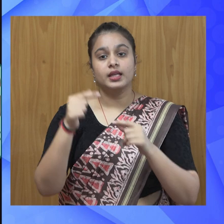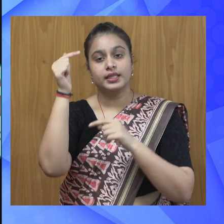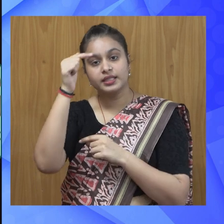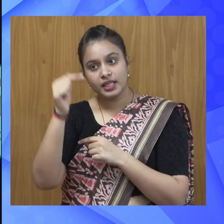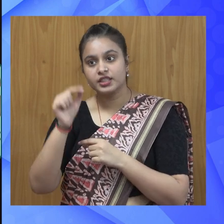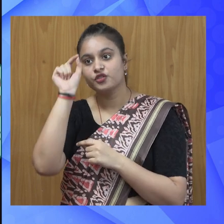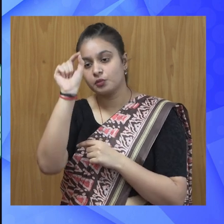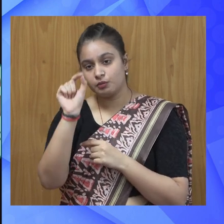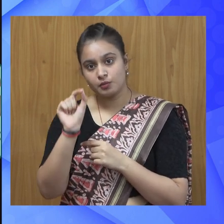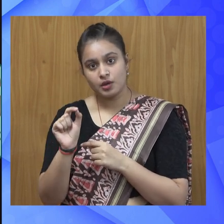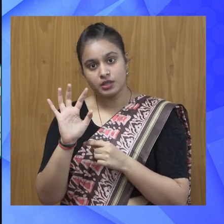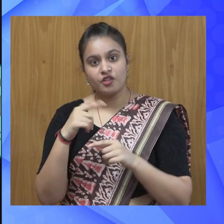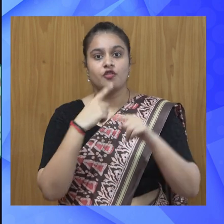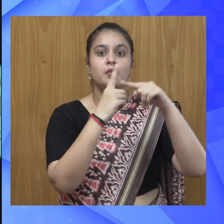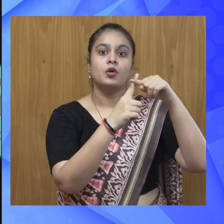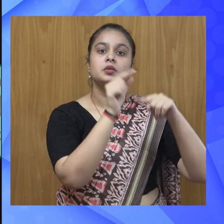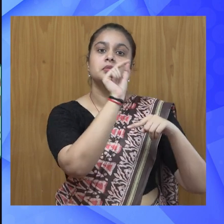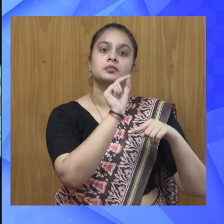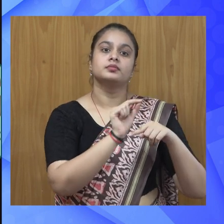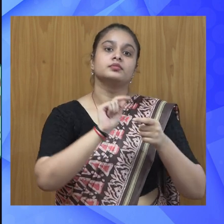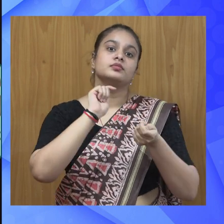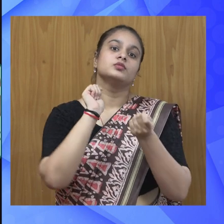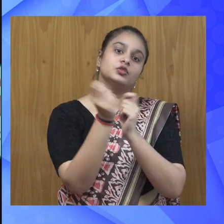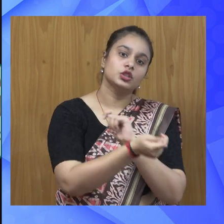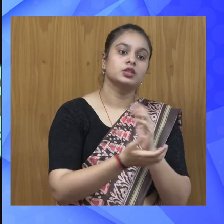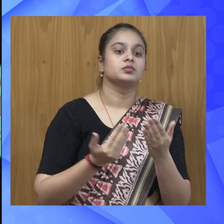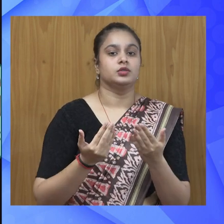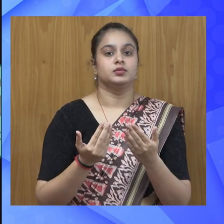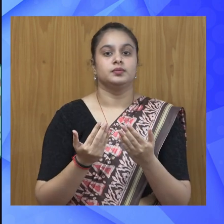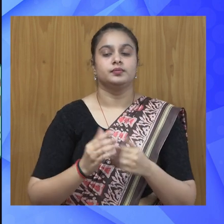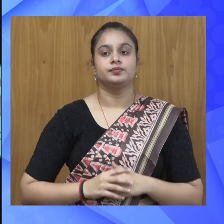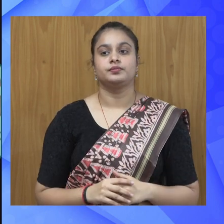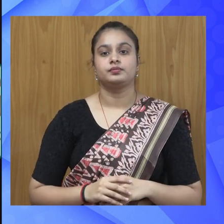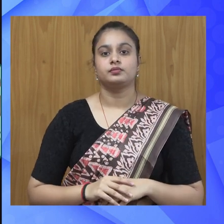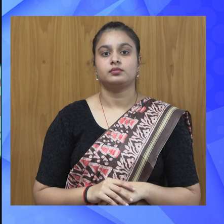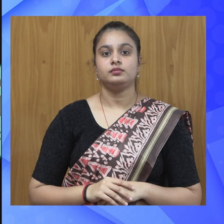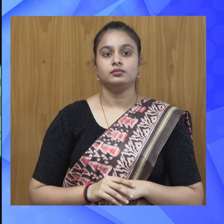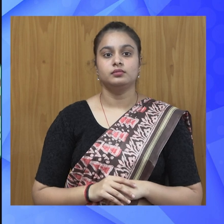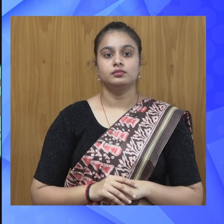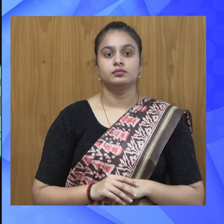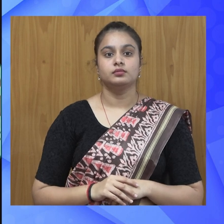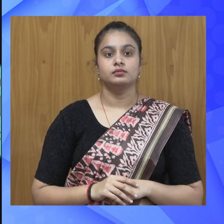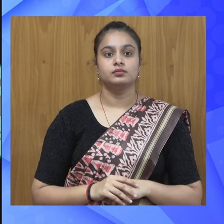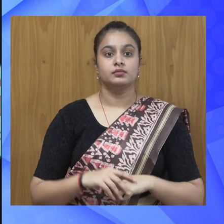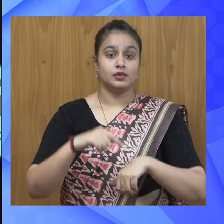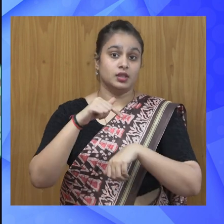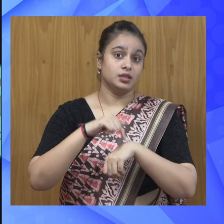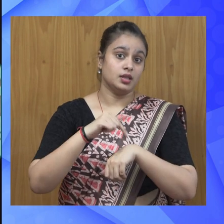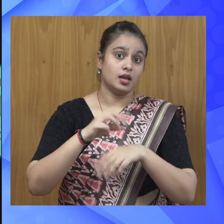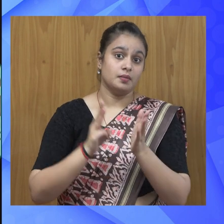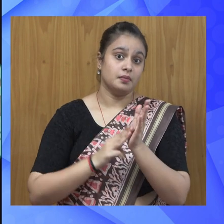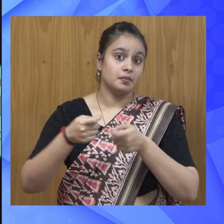नेगेटिव थॉट है उसको आप पॉजिटिव थॉट्स में, रैशनल थॉट में कन्वर्ट कर सकते हो। टाइम मैनेजमेंट बहुत